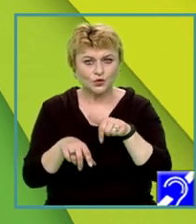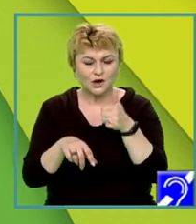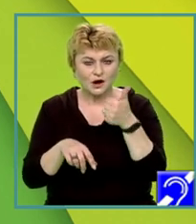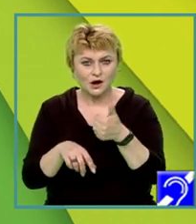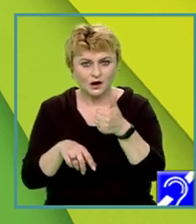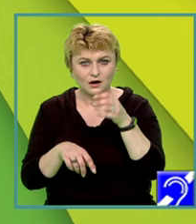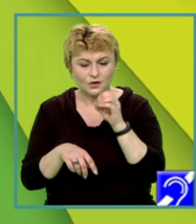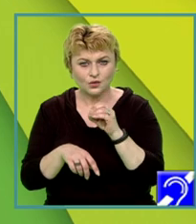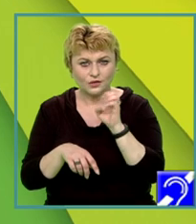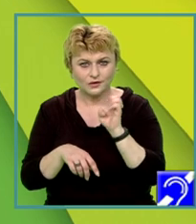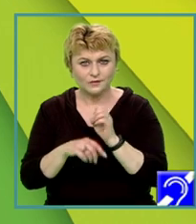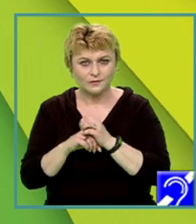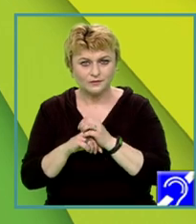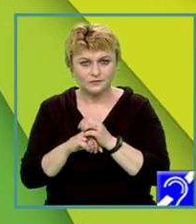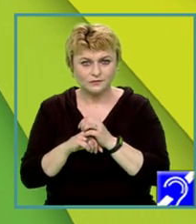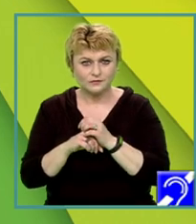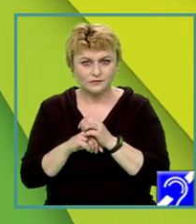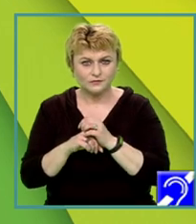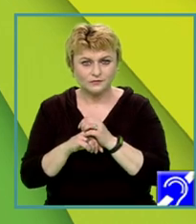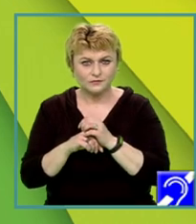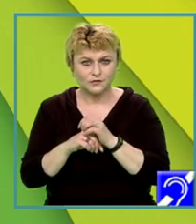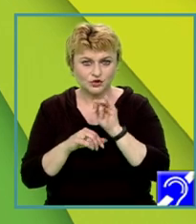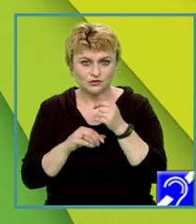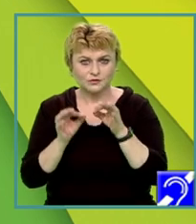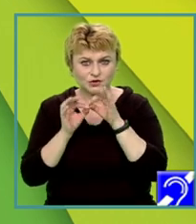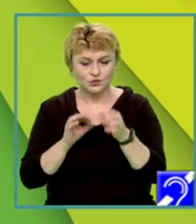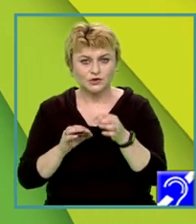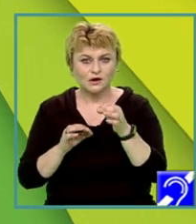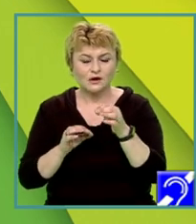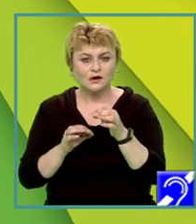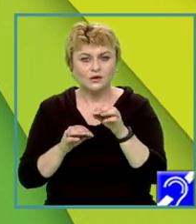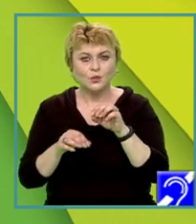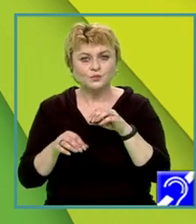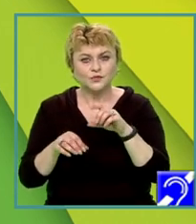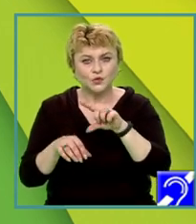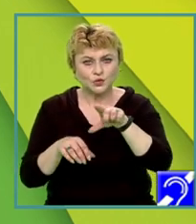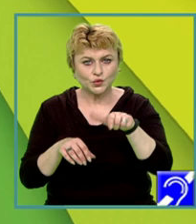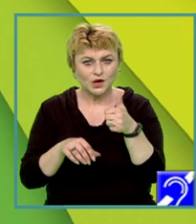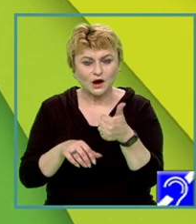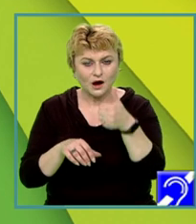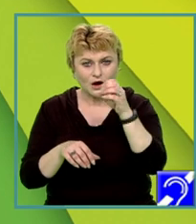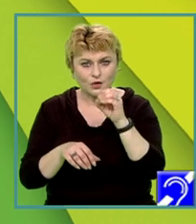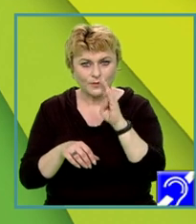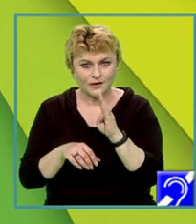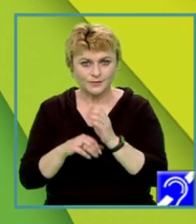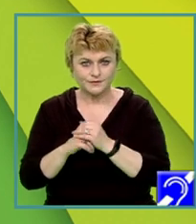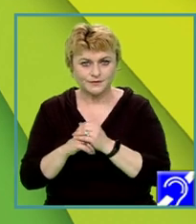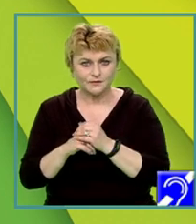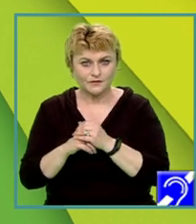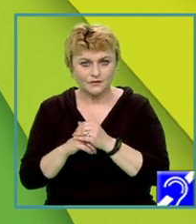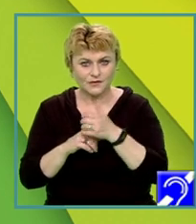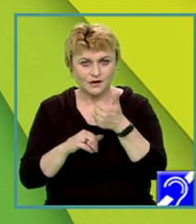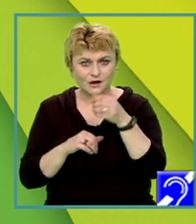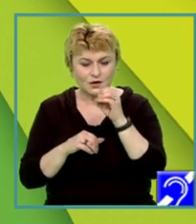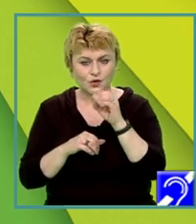supra 2 dar nu știm măsura unghiului AOB noi știm suma dintre măsura lui a o b și a